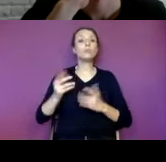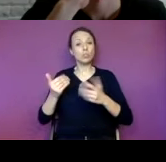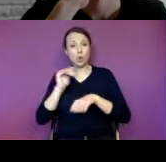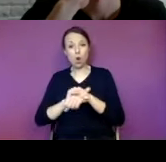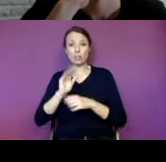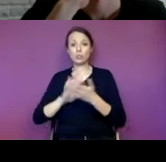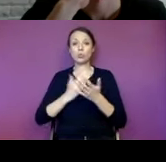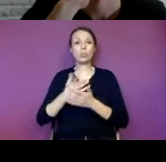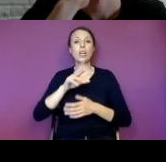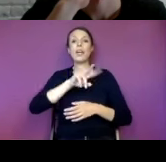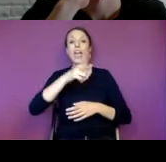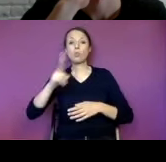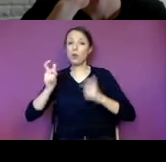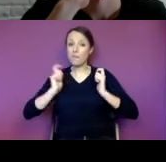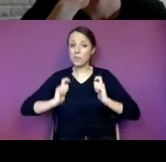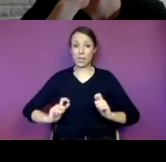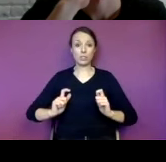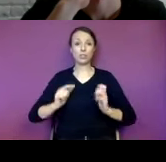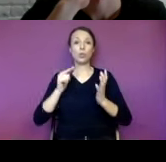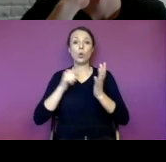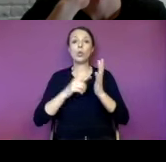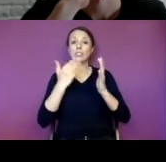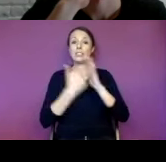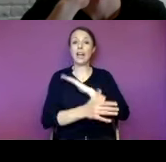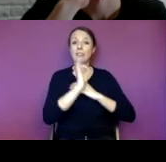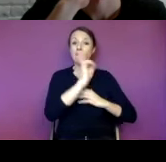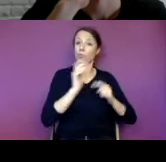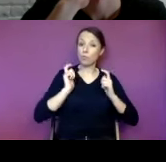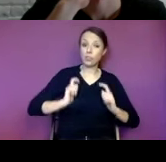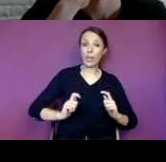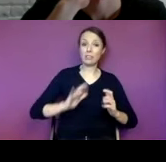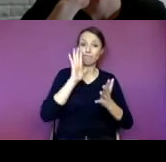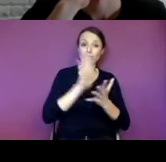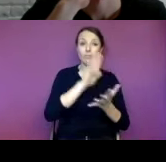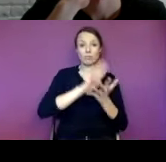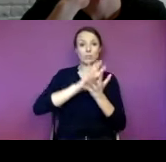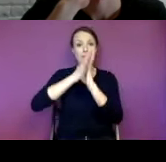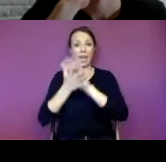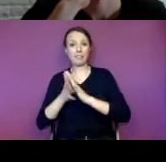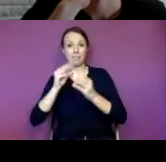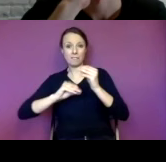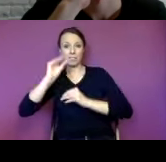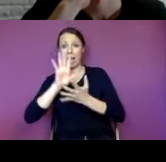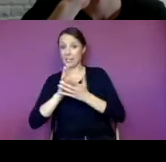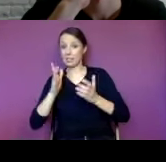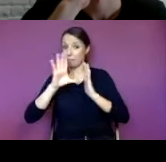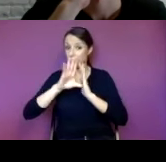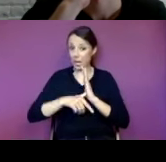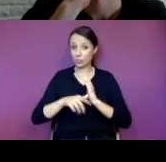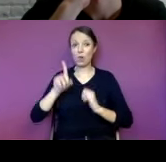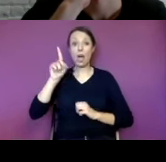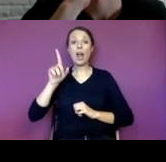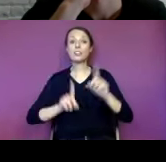wiejskość, a zyskują nową wiejskość, natomiast często w kategoriach politycznych i polityki gminnej radnymi są ciągle